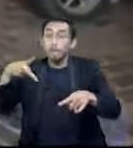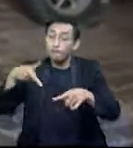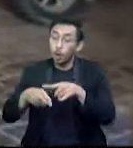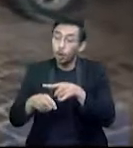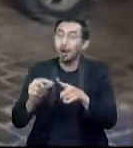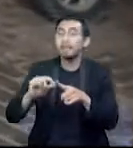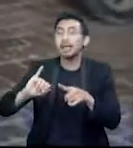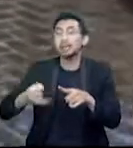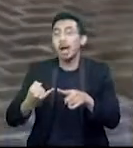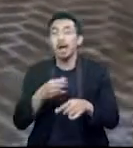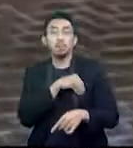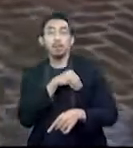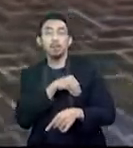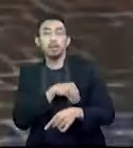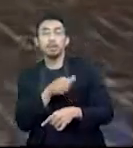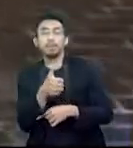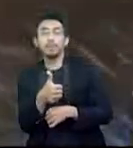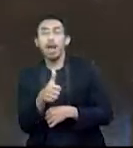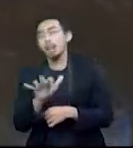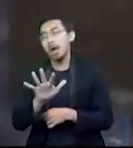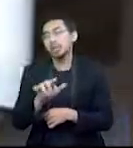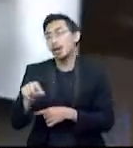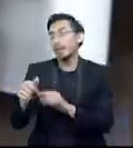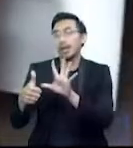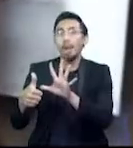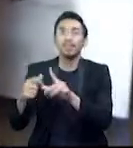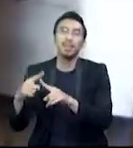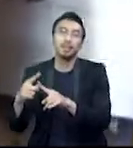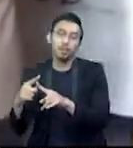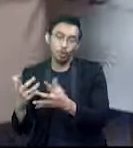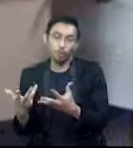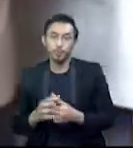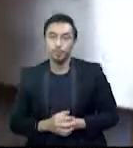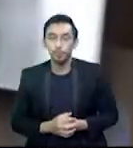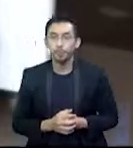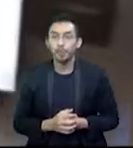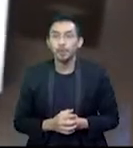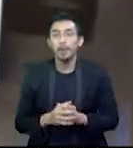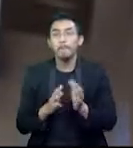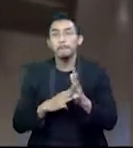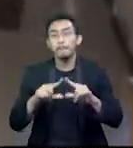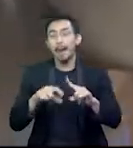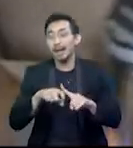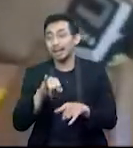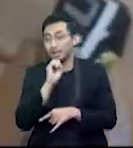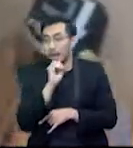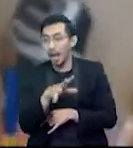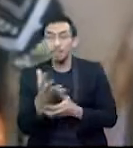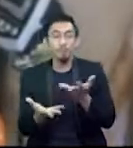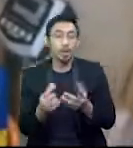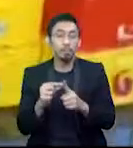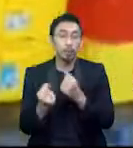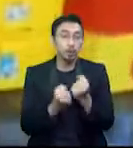ulah kartel minyak goreng negara dirugikan Triliun Rupiah meski juga mensinyalir masih banyak lagi perusahaan di